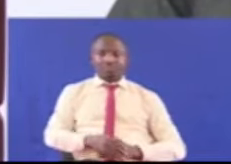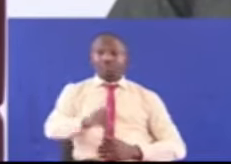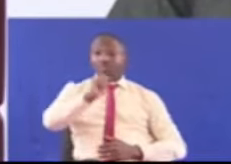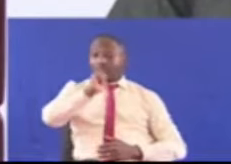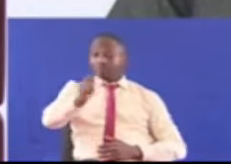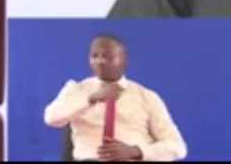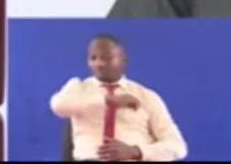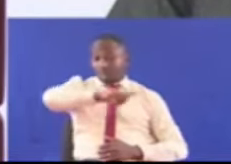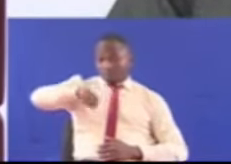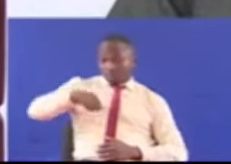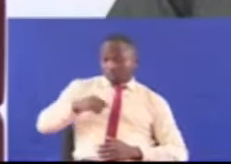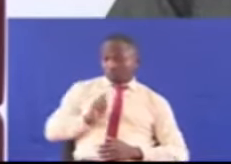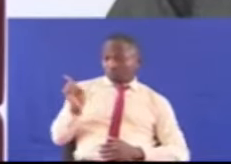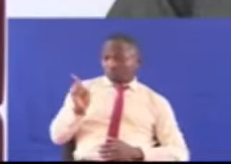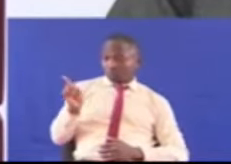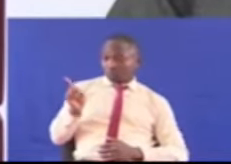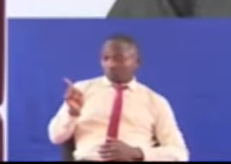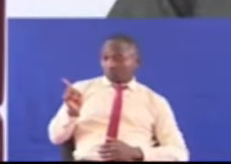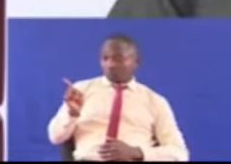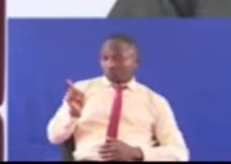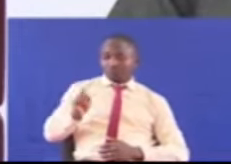Spika wetu